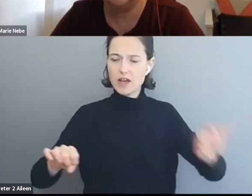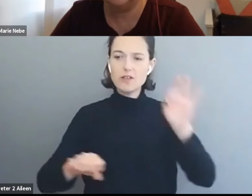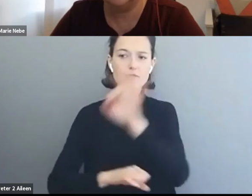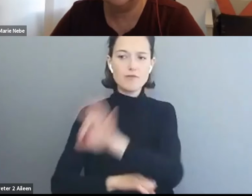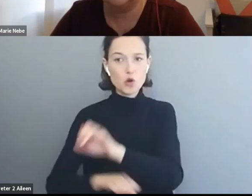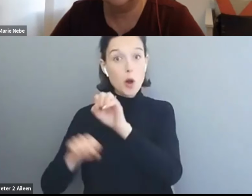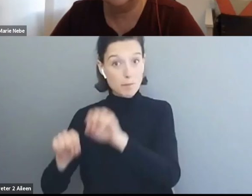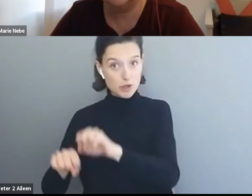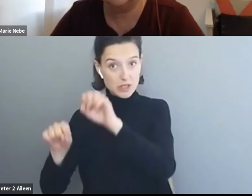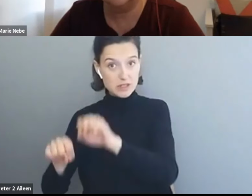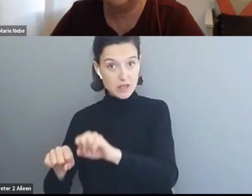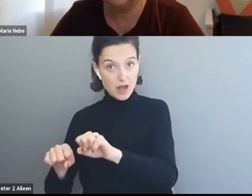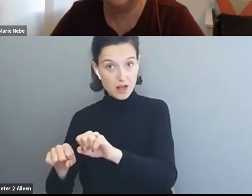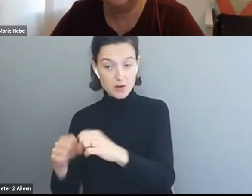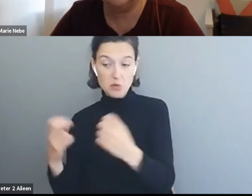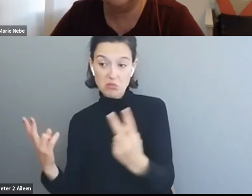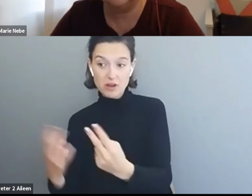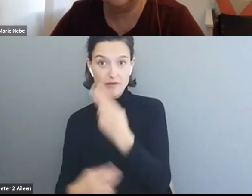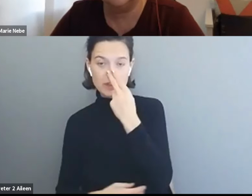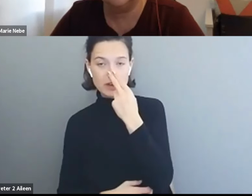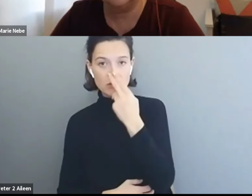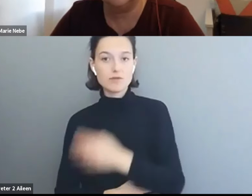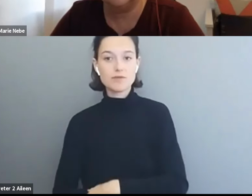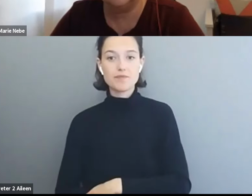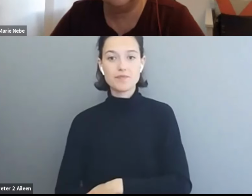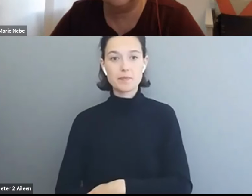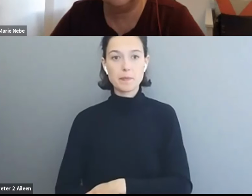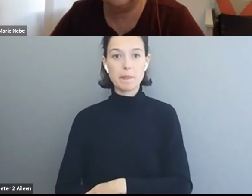Ja, vielen Dank. Ich komme ja aus dem kleinsten